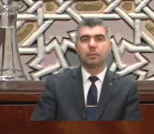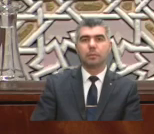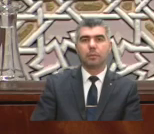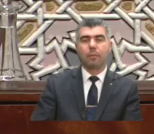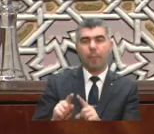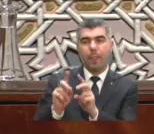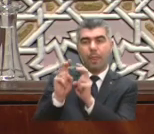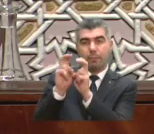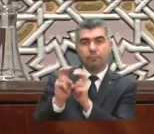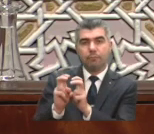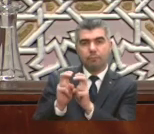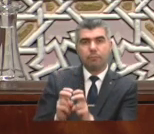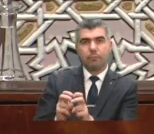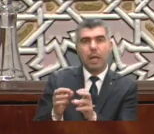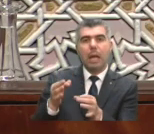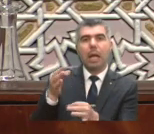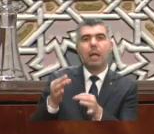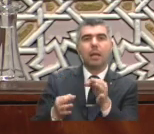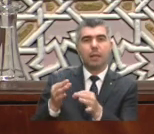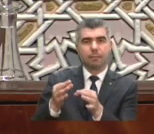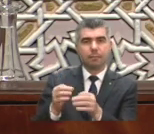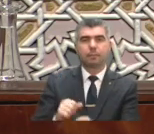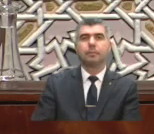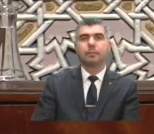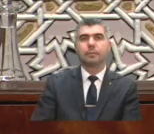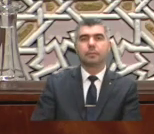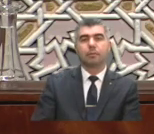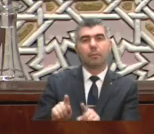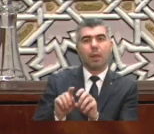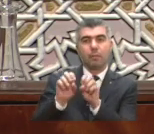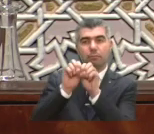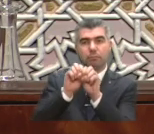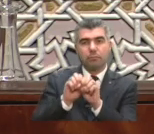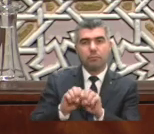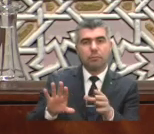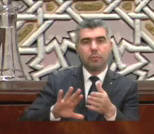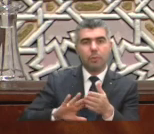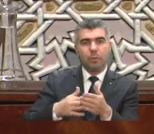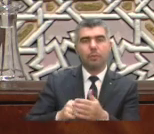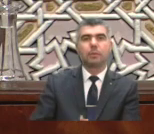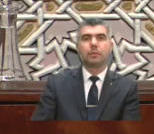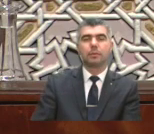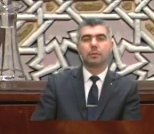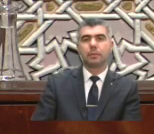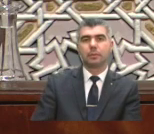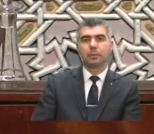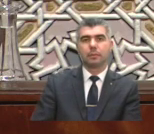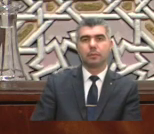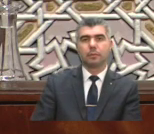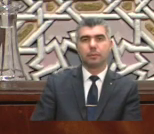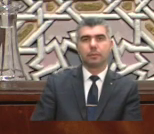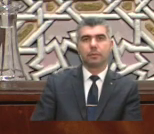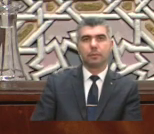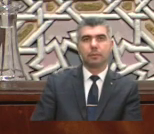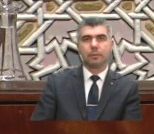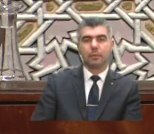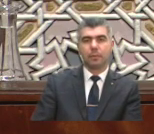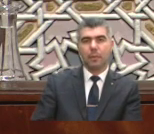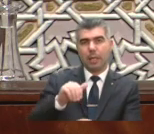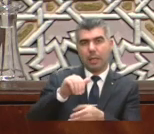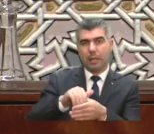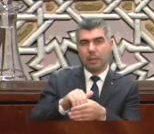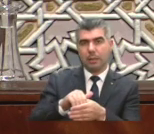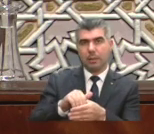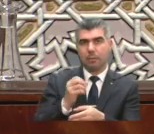النقص الملاحظ في مادة الحليب لتلبية الطلب الداخلي للسيدات والسادة النواب المحترمين من